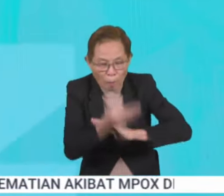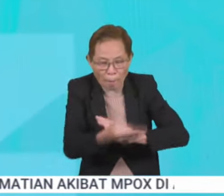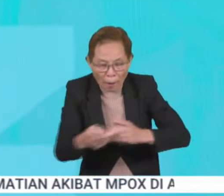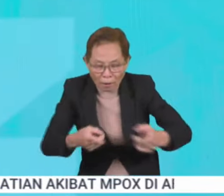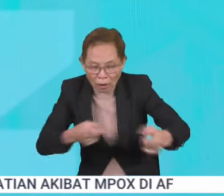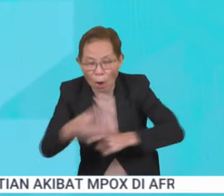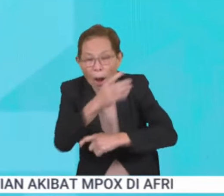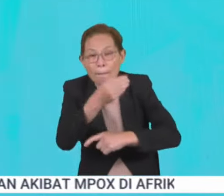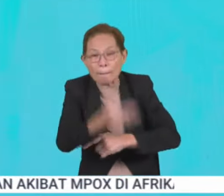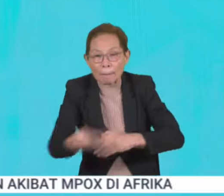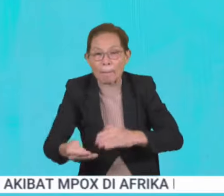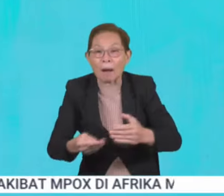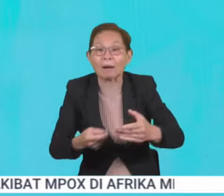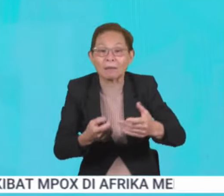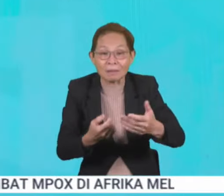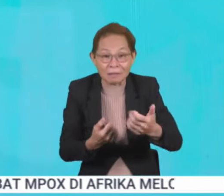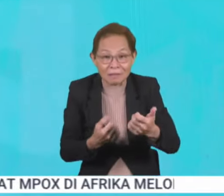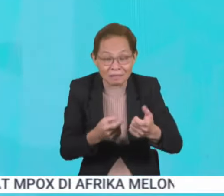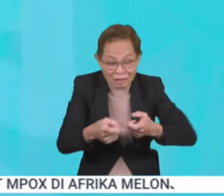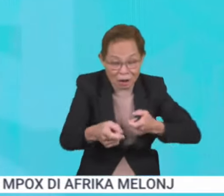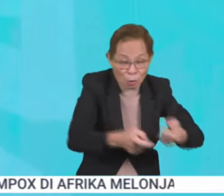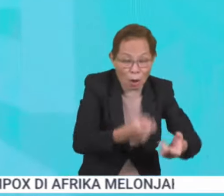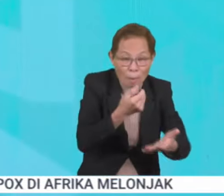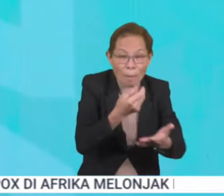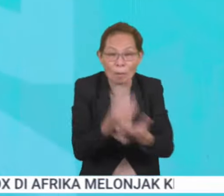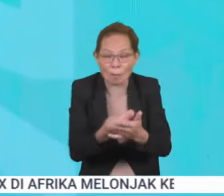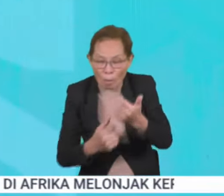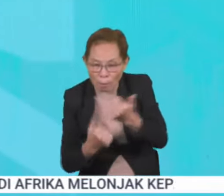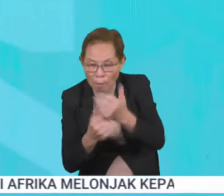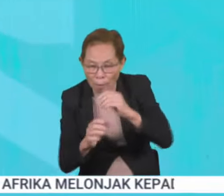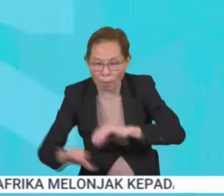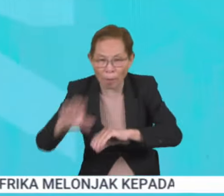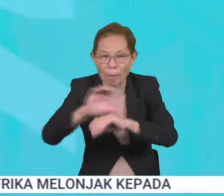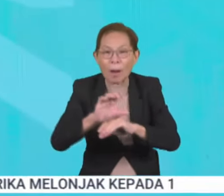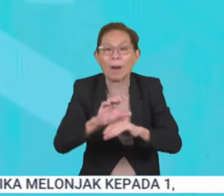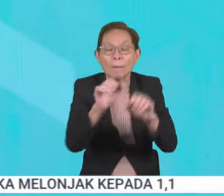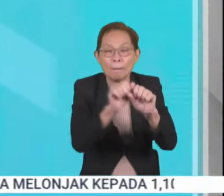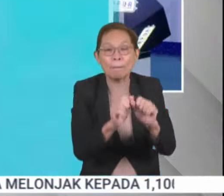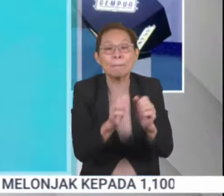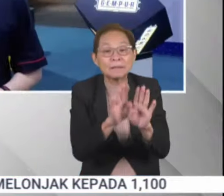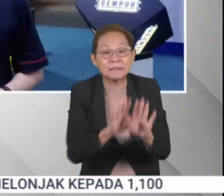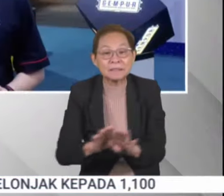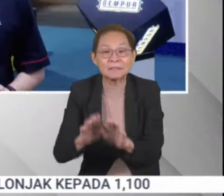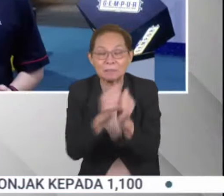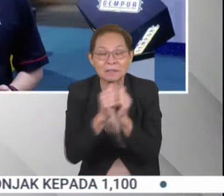barang kawalan bersubsidi. Laporan lanjut bersama Gabriel Stown di Kota Kinabalu.